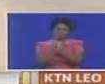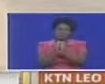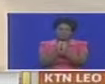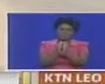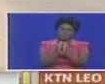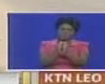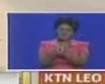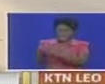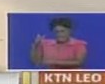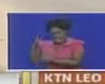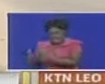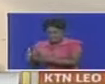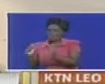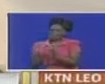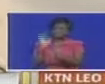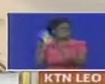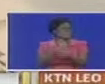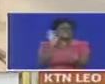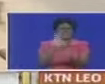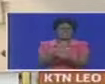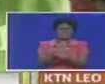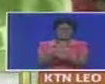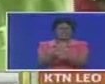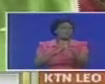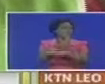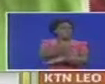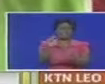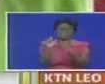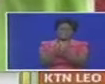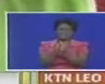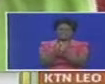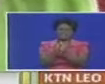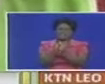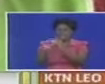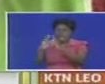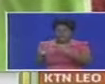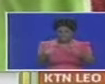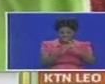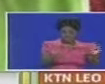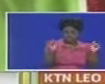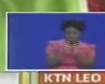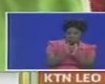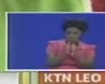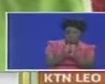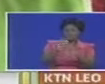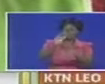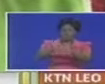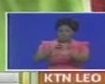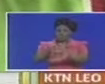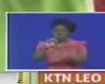ungesema majirani wako kumi, si ni wengi zaidi ya kumi? Kumi ni nzuri kwa sababu unaweza kaa na